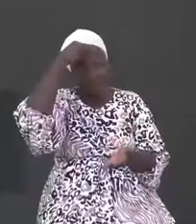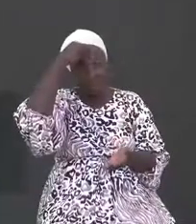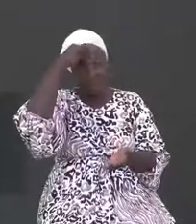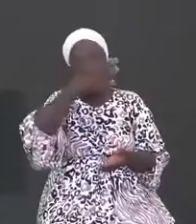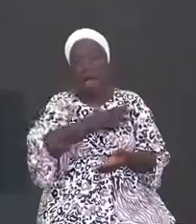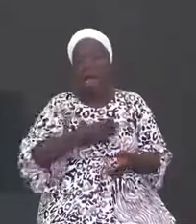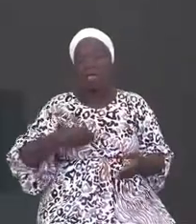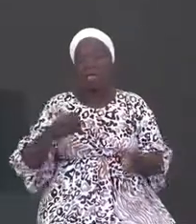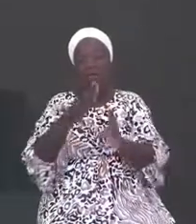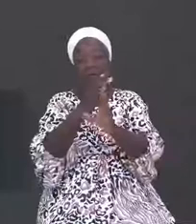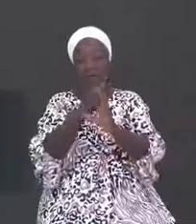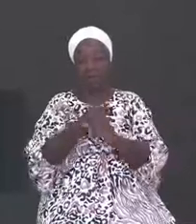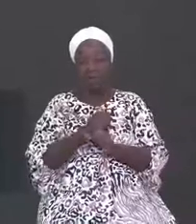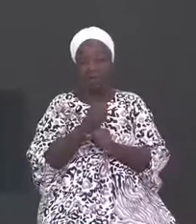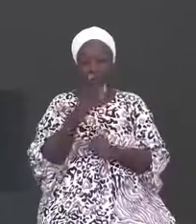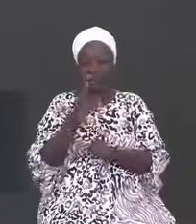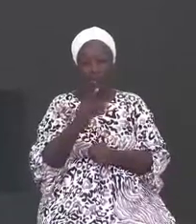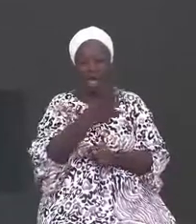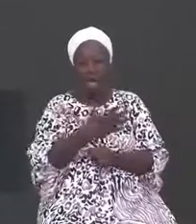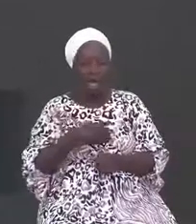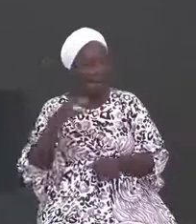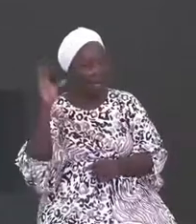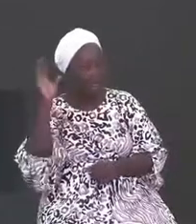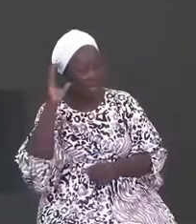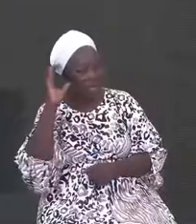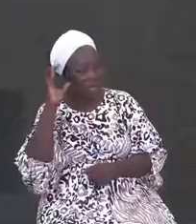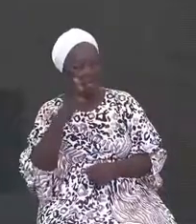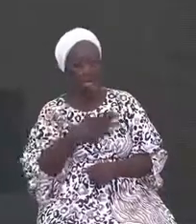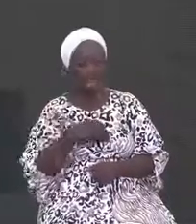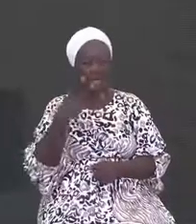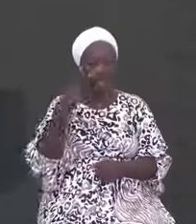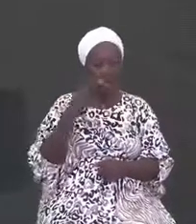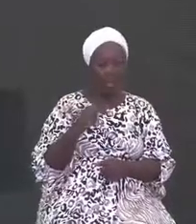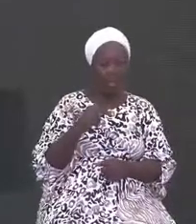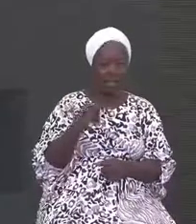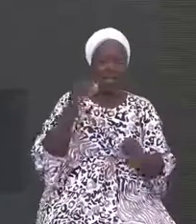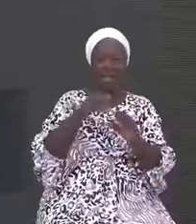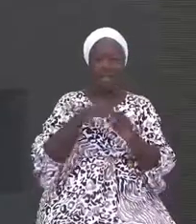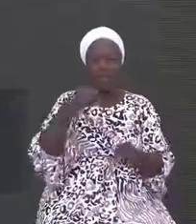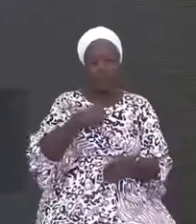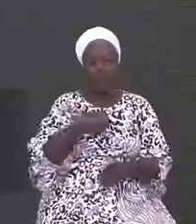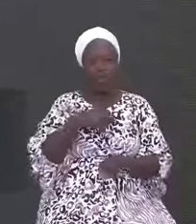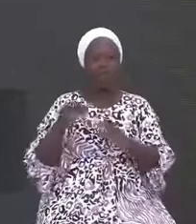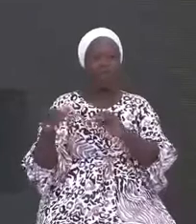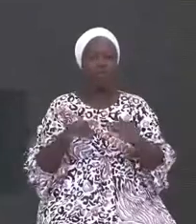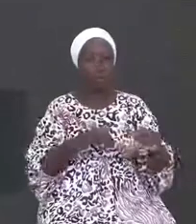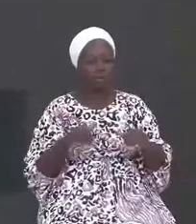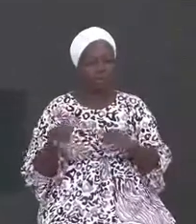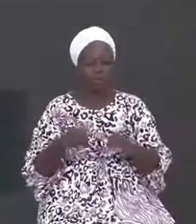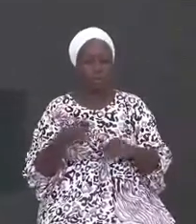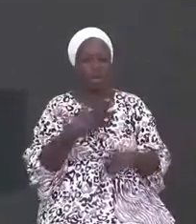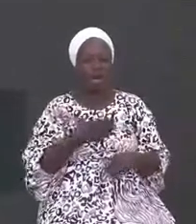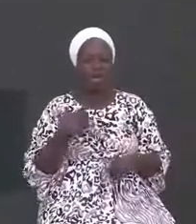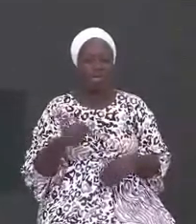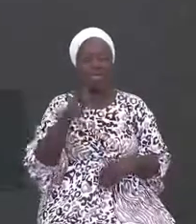reçu et entendu de moi. Ce que vous avez vu en moi, à pratiquez-le, et le Dieu